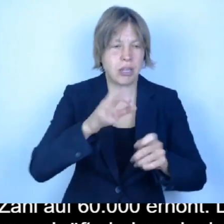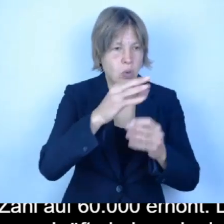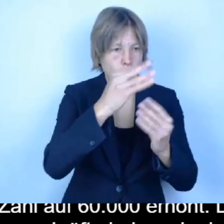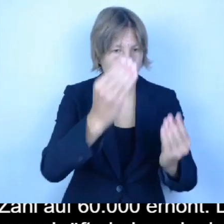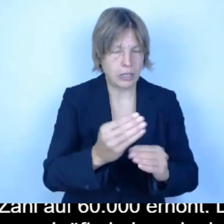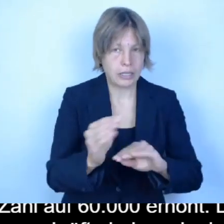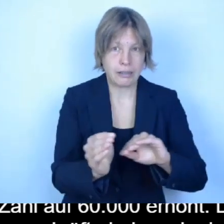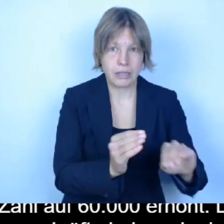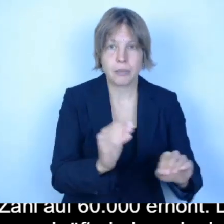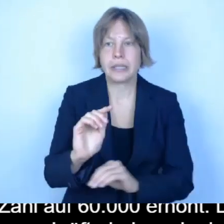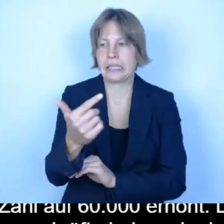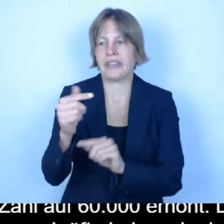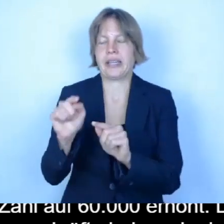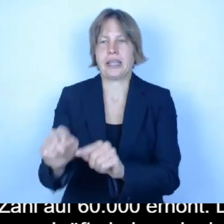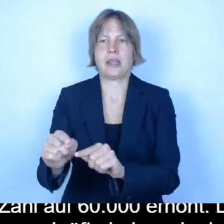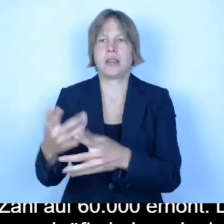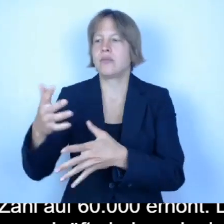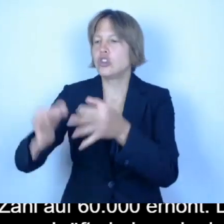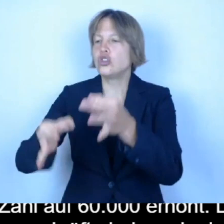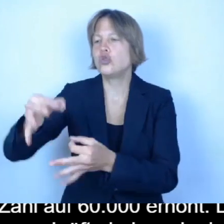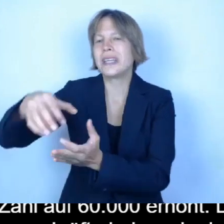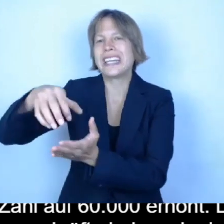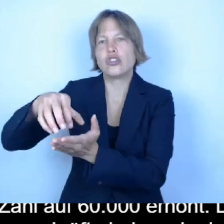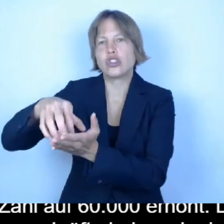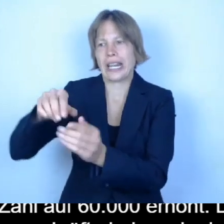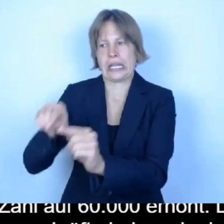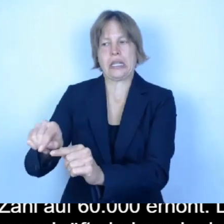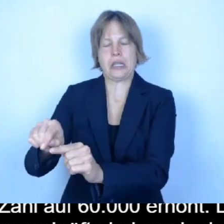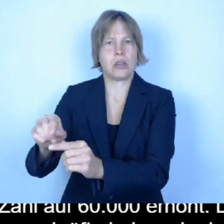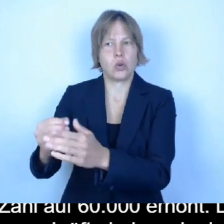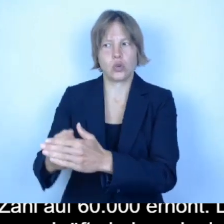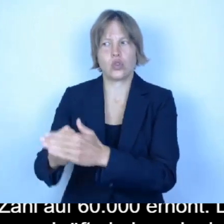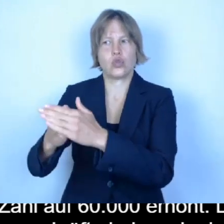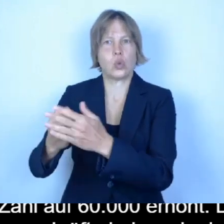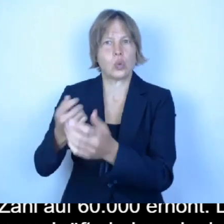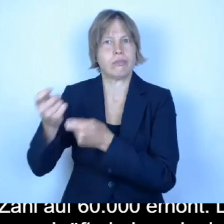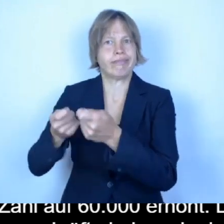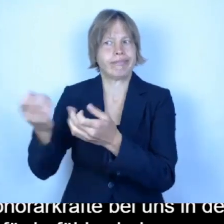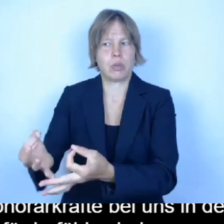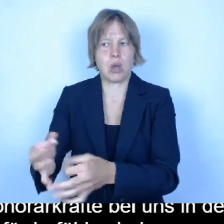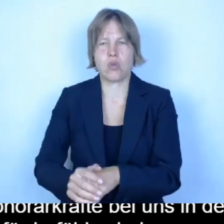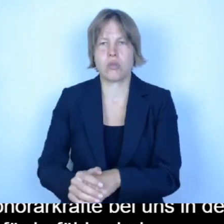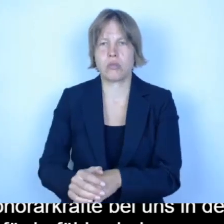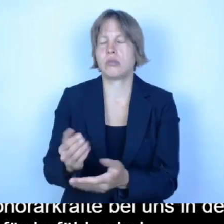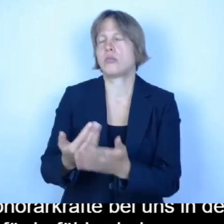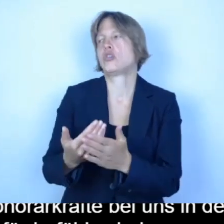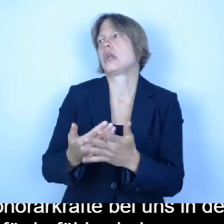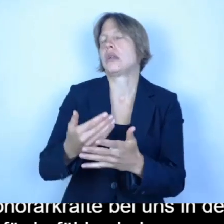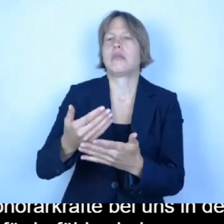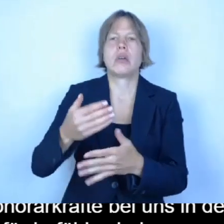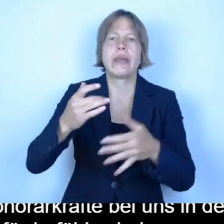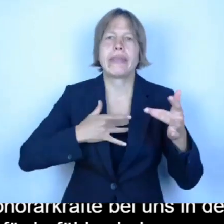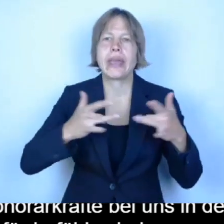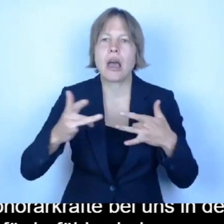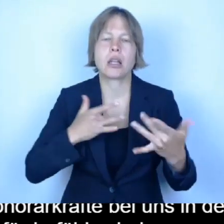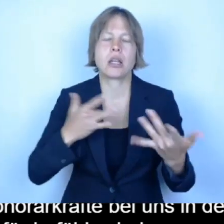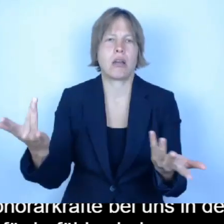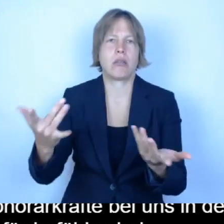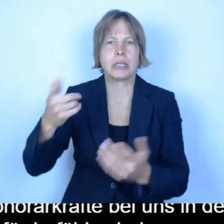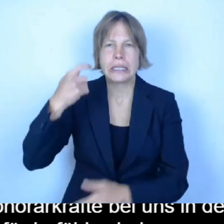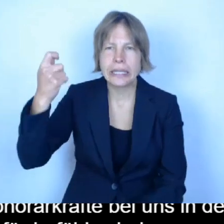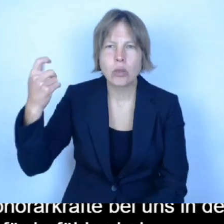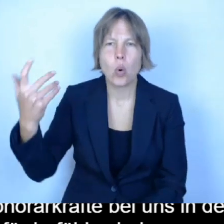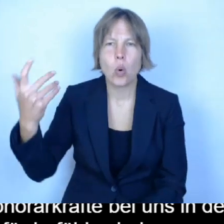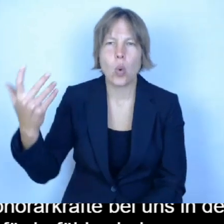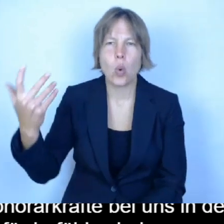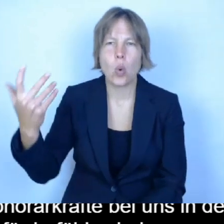Spielstättenunterstützung. Theater, aber auch Kinos beispielsweise brauchen Unterstützung. Deswegen haben wir jetzt ein Programm